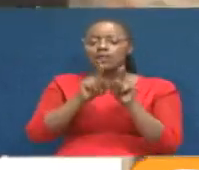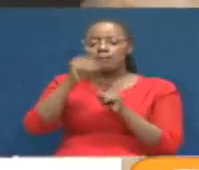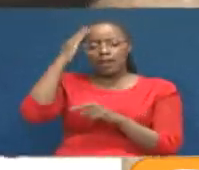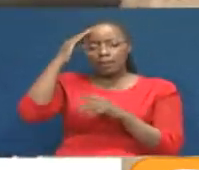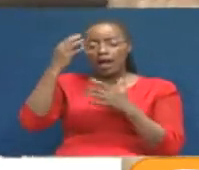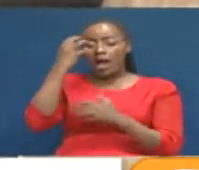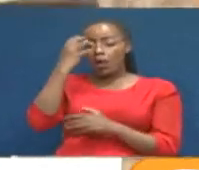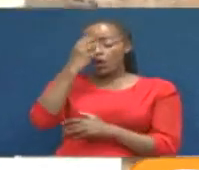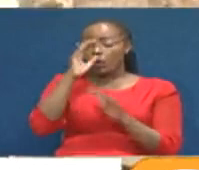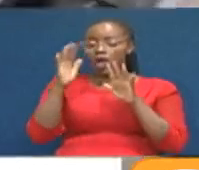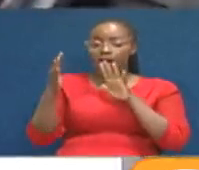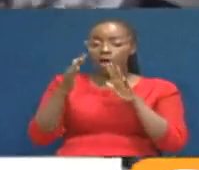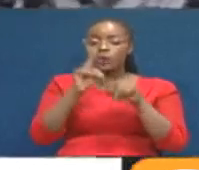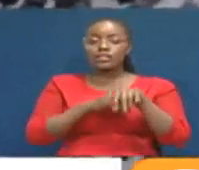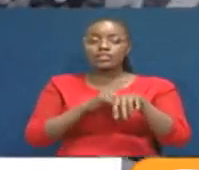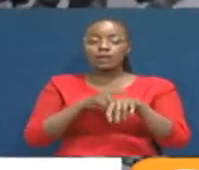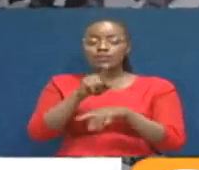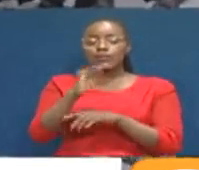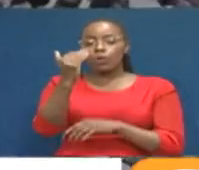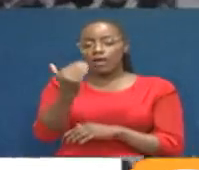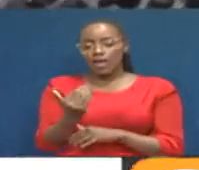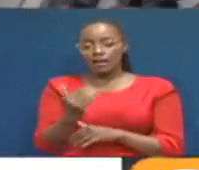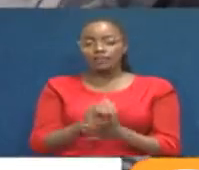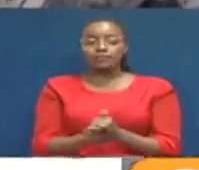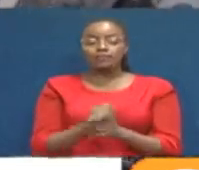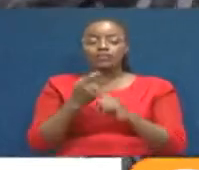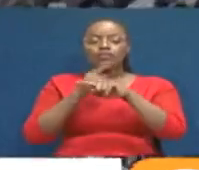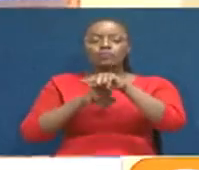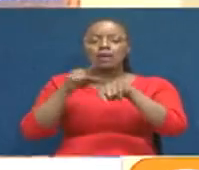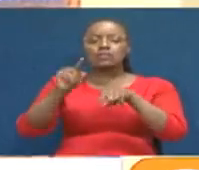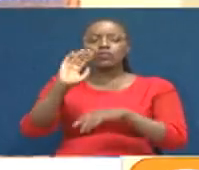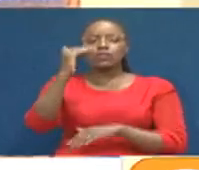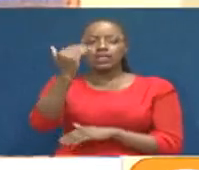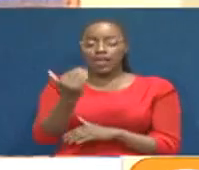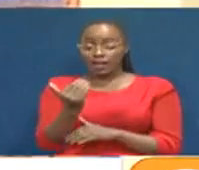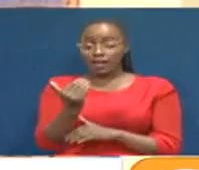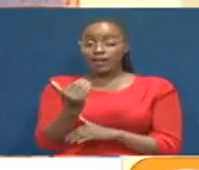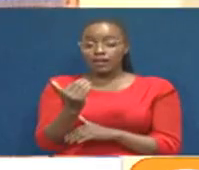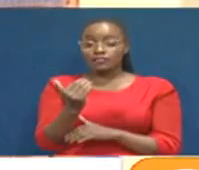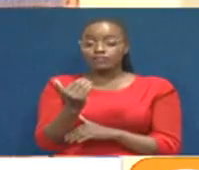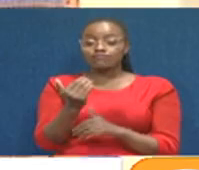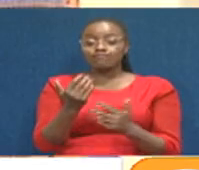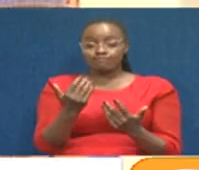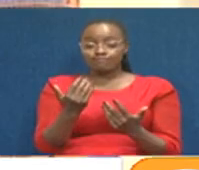jinsi Karua alivyokuwa walipokuwa wadogo. Right from childhood.